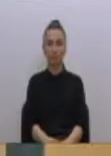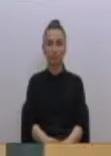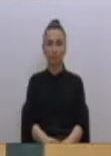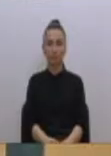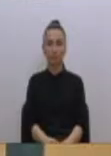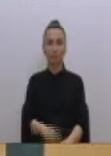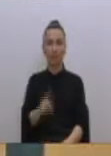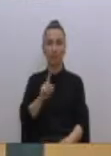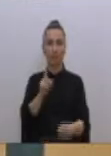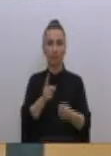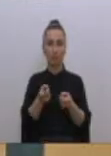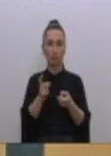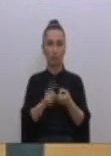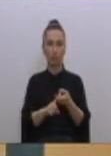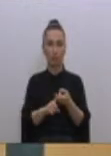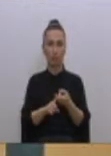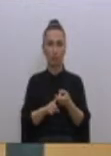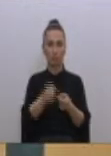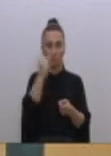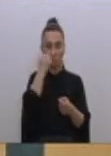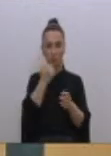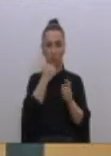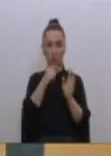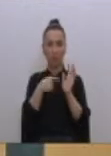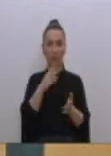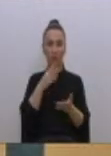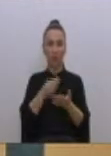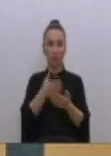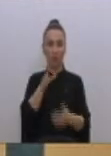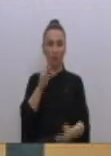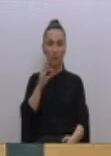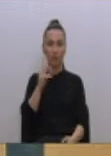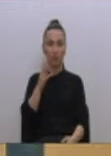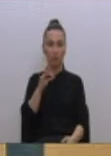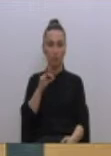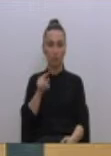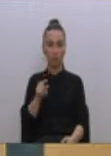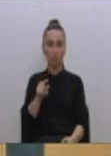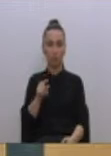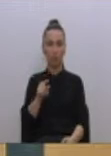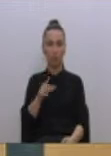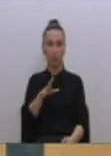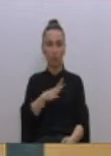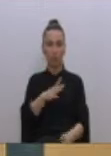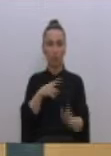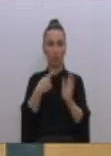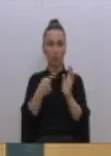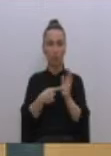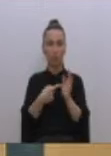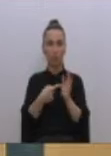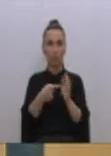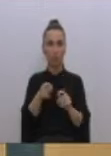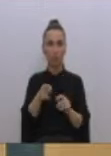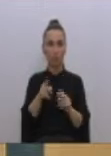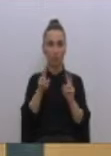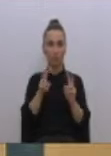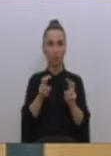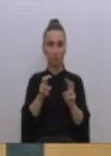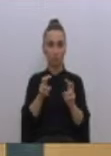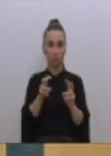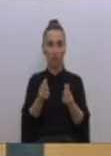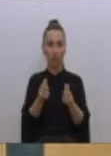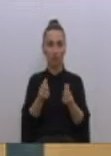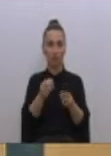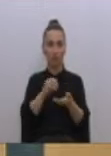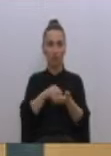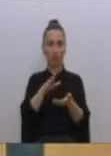რა შეიძლება მადლობა კითხვებისთვის ფილოსანს კონდა კითხვა ფინანს ანუ